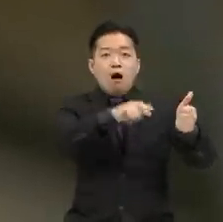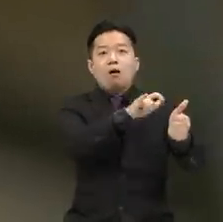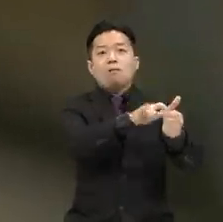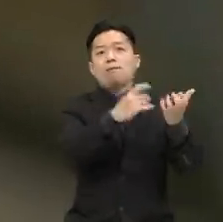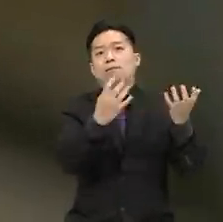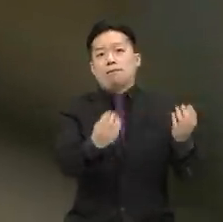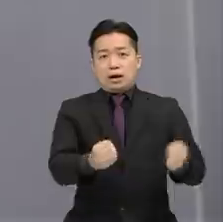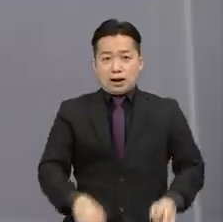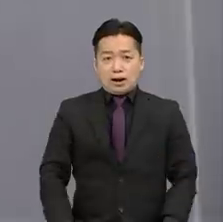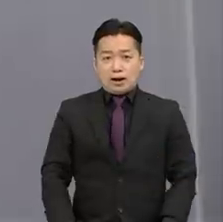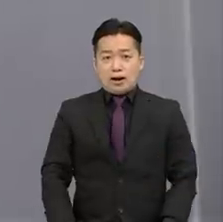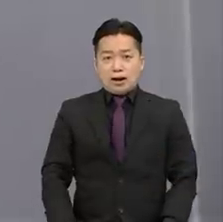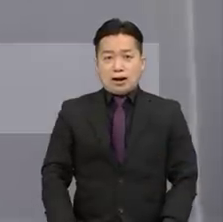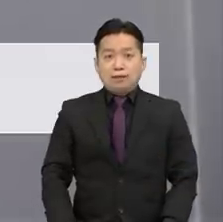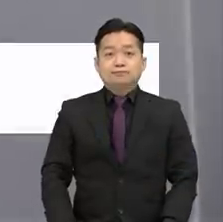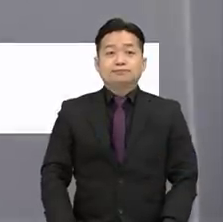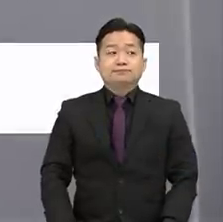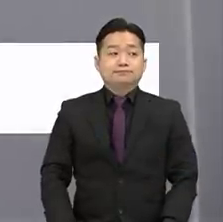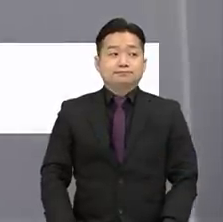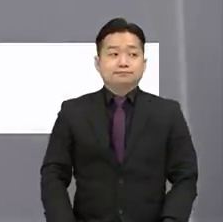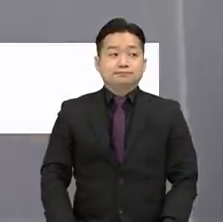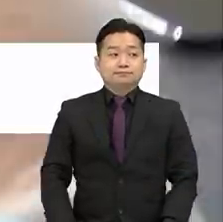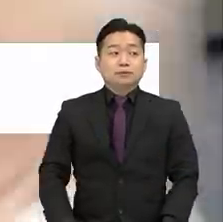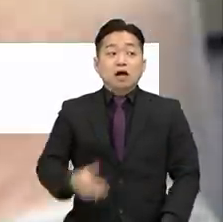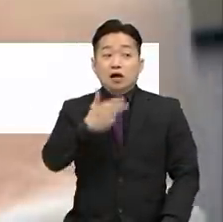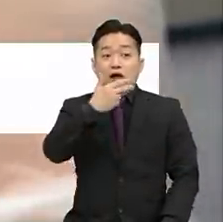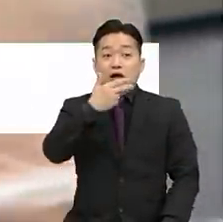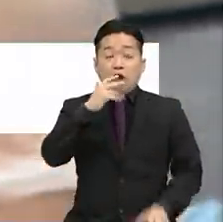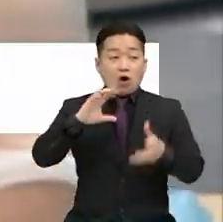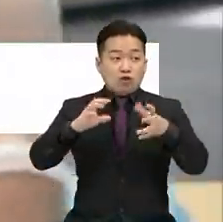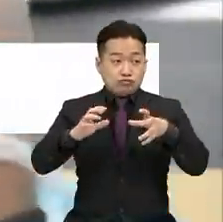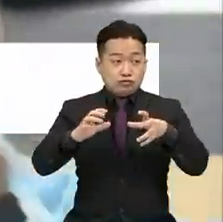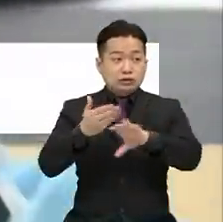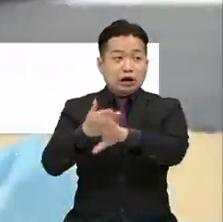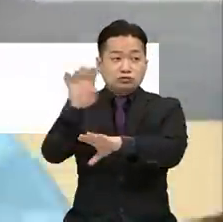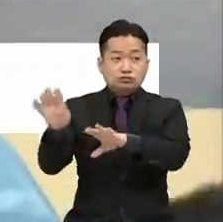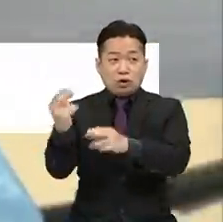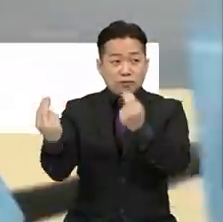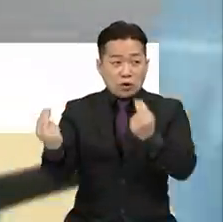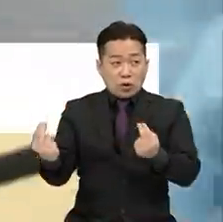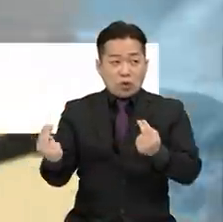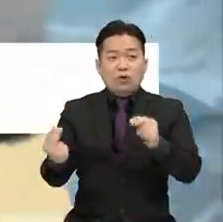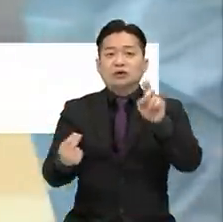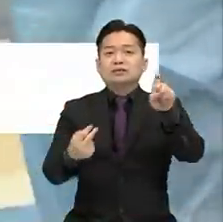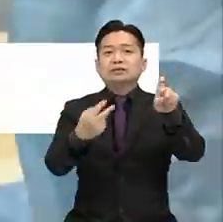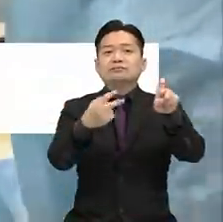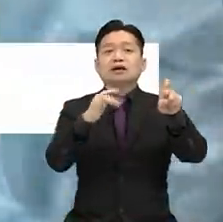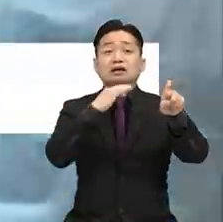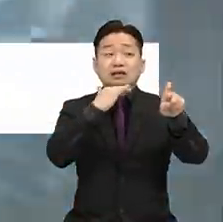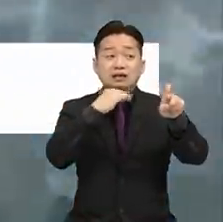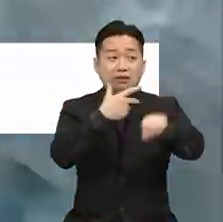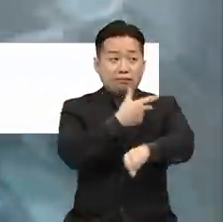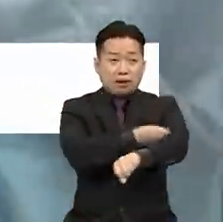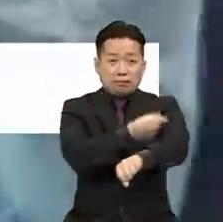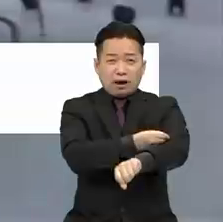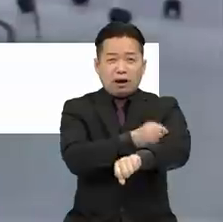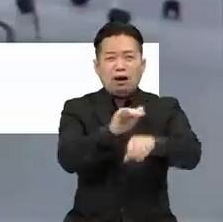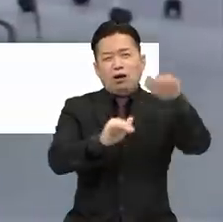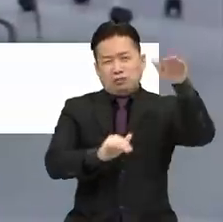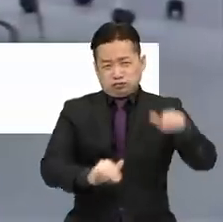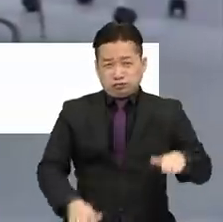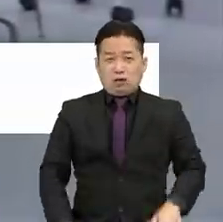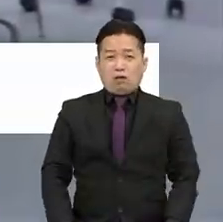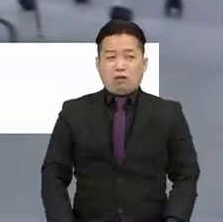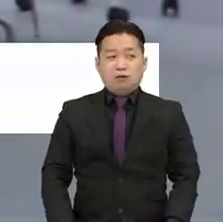늘고 있습니다. It's also the story of getting the teens vaccinated, which the UK is low on